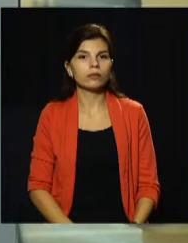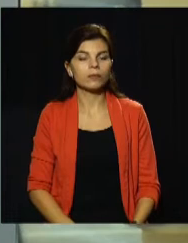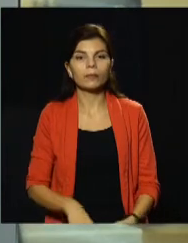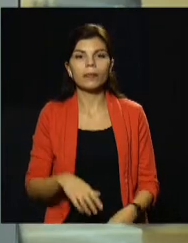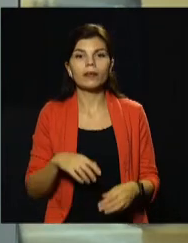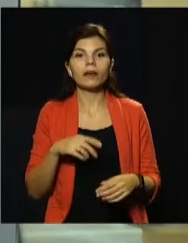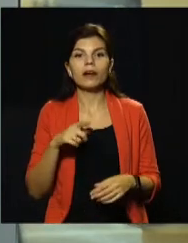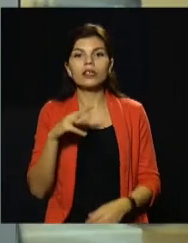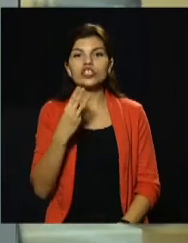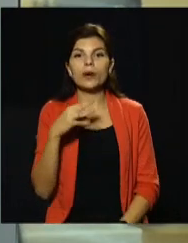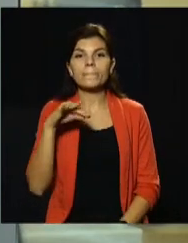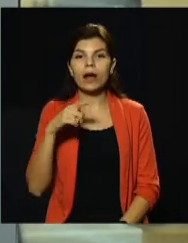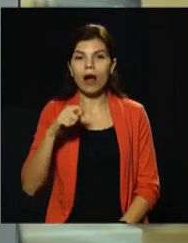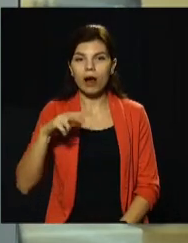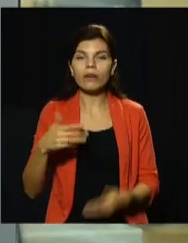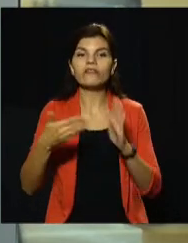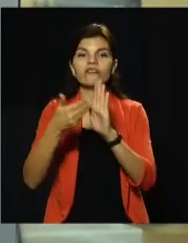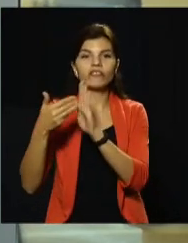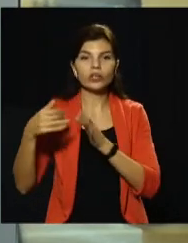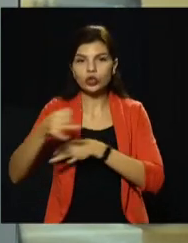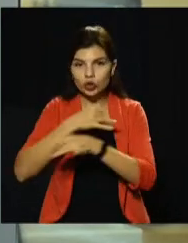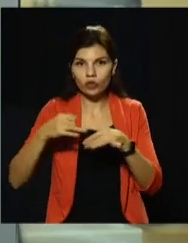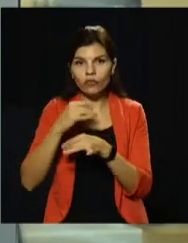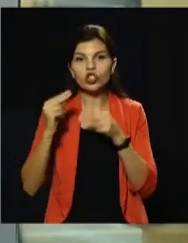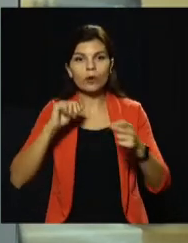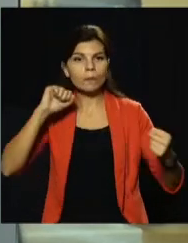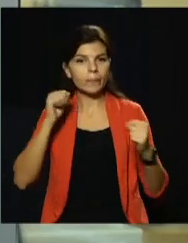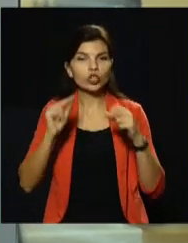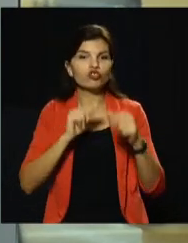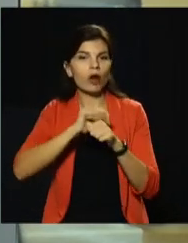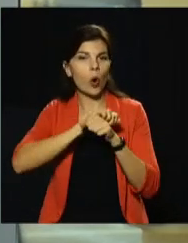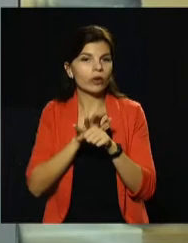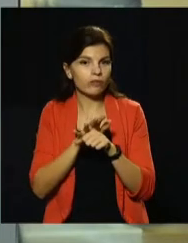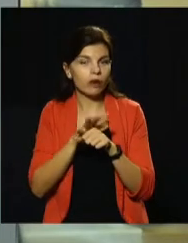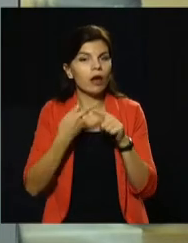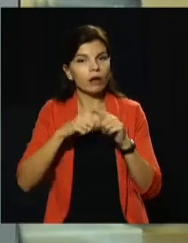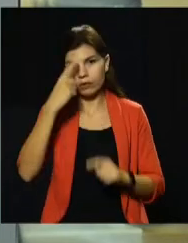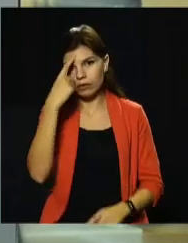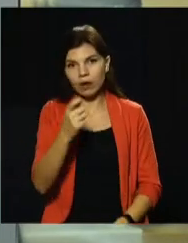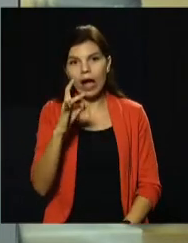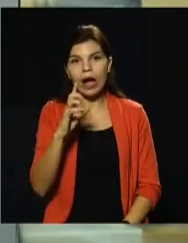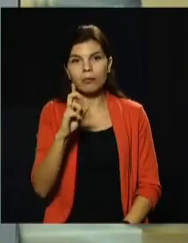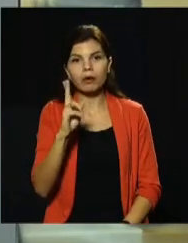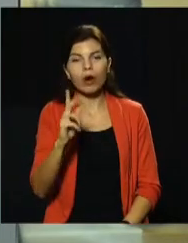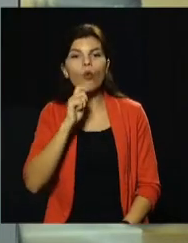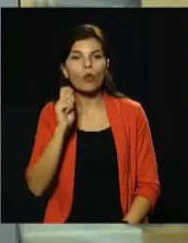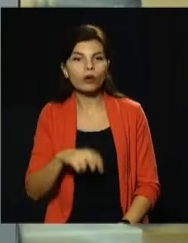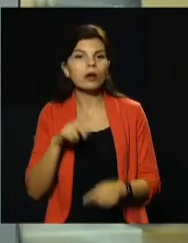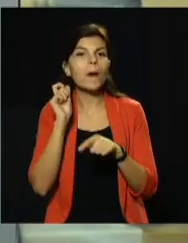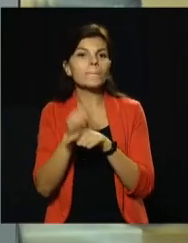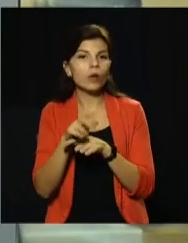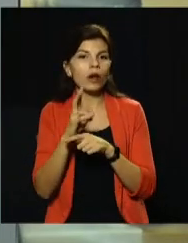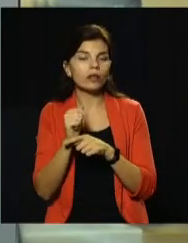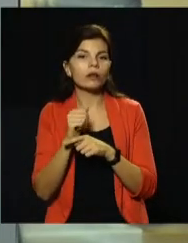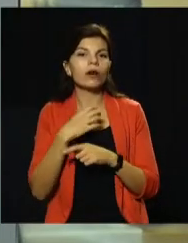Прем'єр Денис Шмигаль скликає позачергову нараду через напружену ситуацію з коронавірусом. Про це повідомляє РБК «Україна» з посиланням на